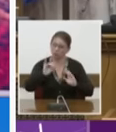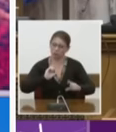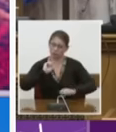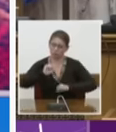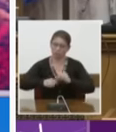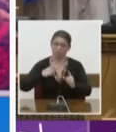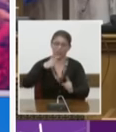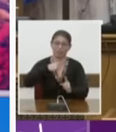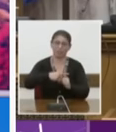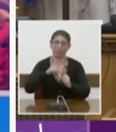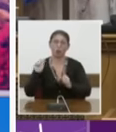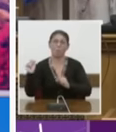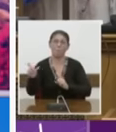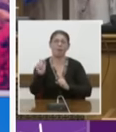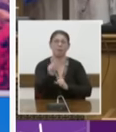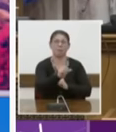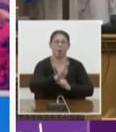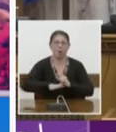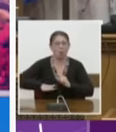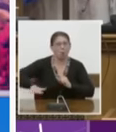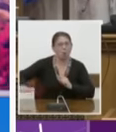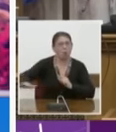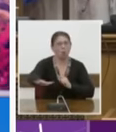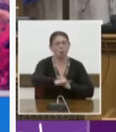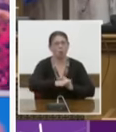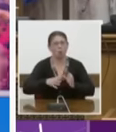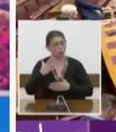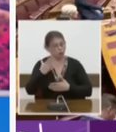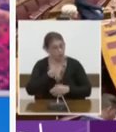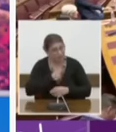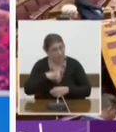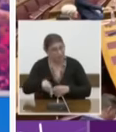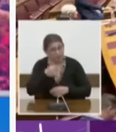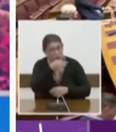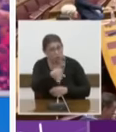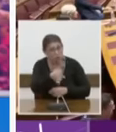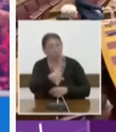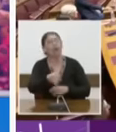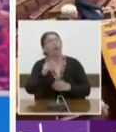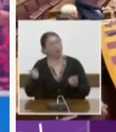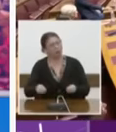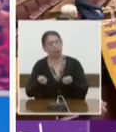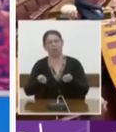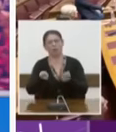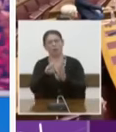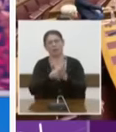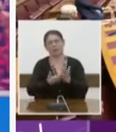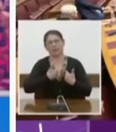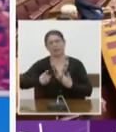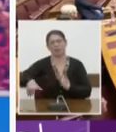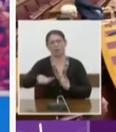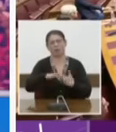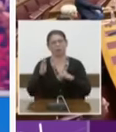βολεμένο κάτ απ τα καρτέλ και τα λιγο πόλ υπάρχουν καιι άλλοι άνθρωποι που δεν μπορούν να λειτουργήσουν αν δεν υπάρχουν μουν καννες στην αγορά σε αυτή της ζούλα της αγοράς που σας είπα